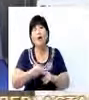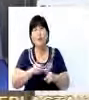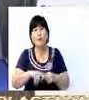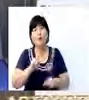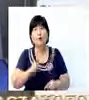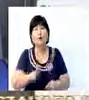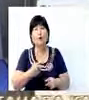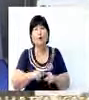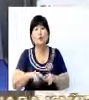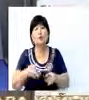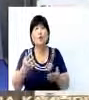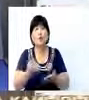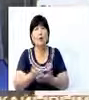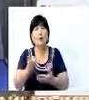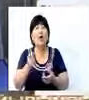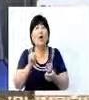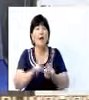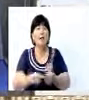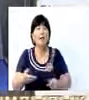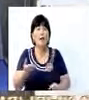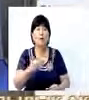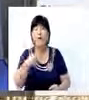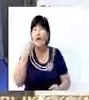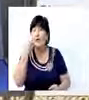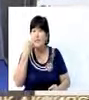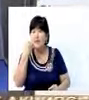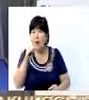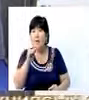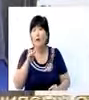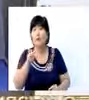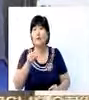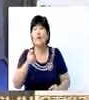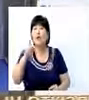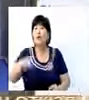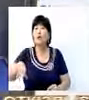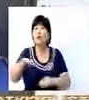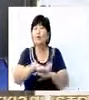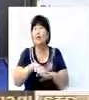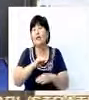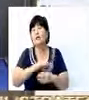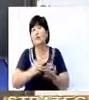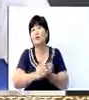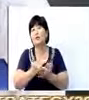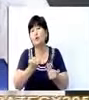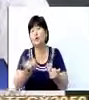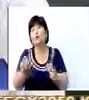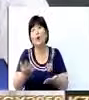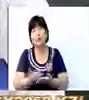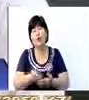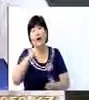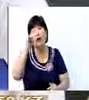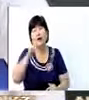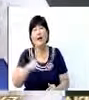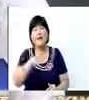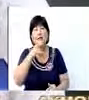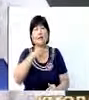біз оған қол жеткіземіз. Бұл арқылы біз сапалы тұрғындарға қызмет көрсетуге қол жеткіземіз. Қазақстандар